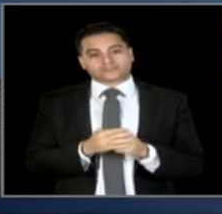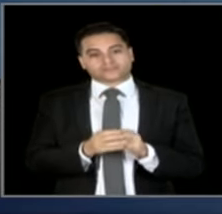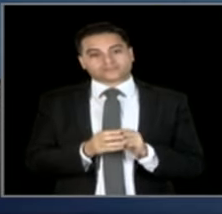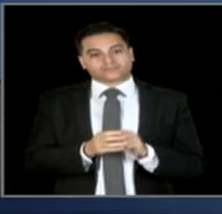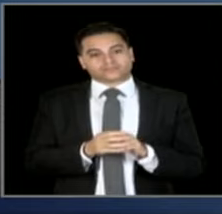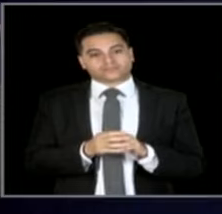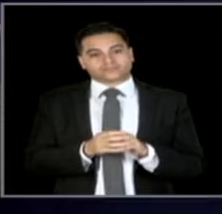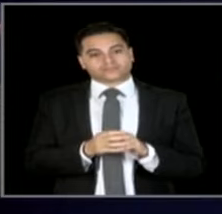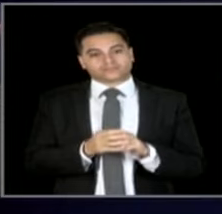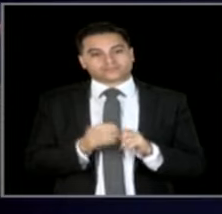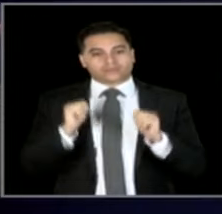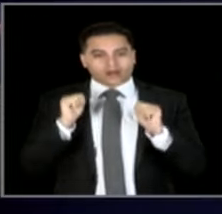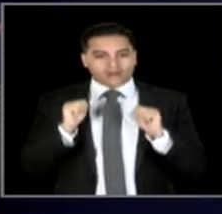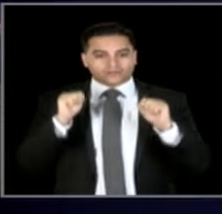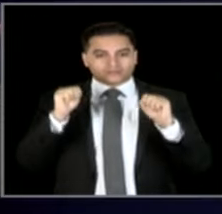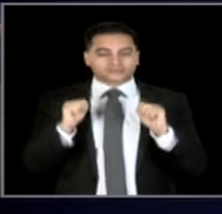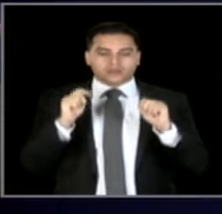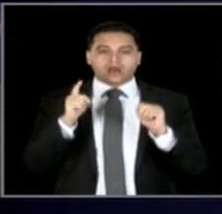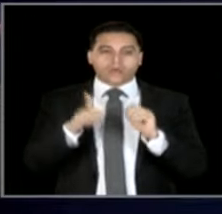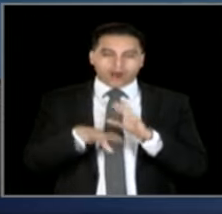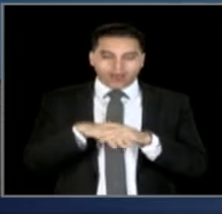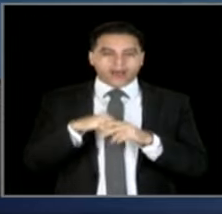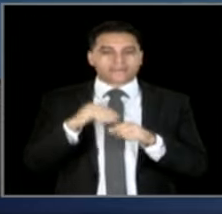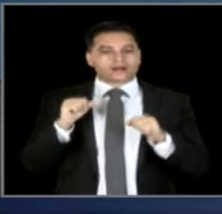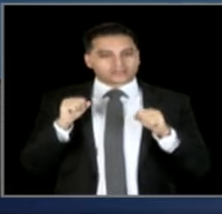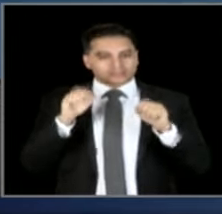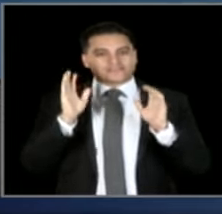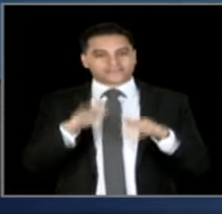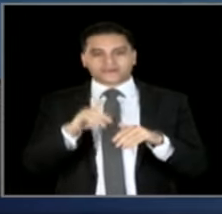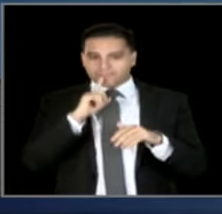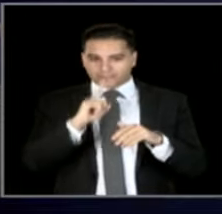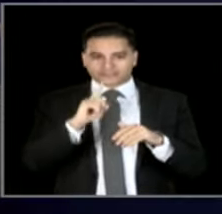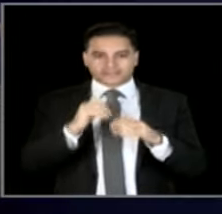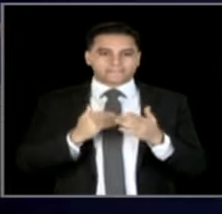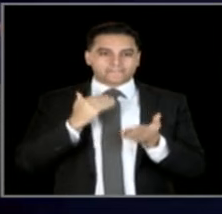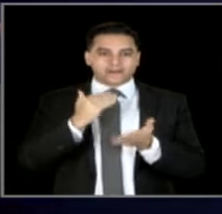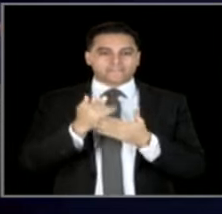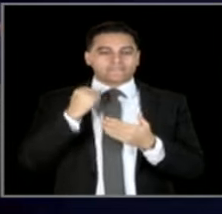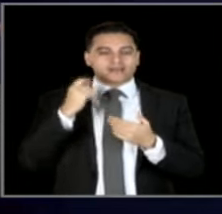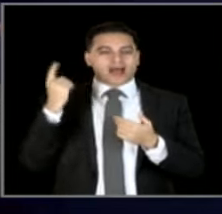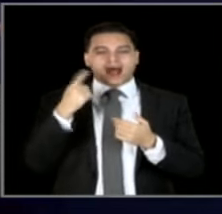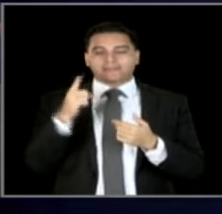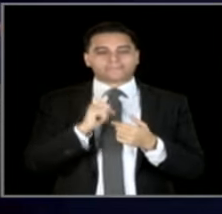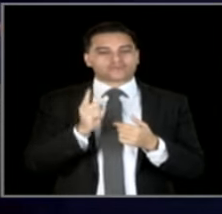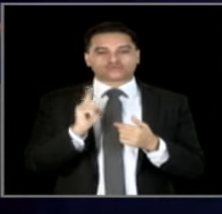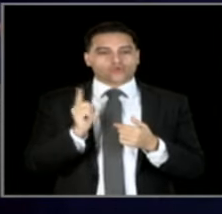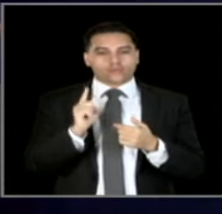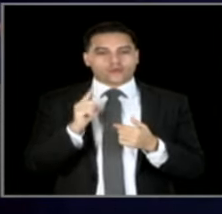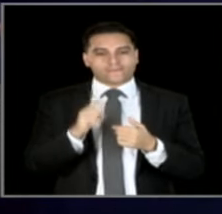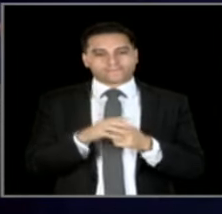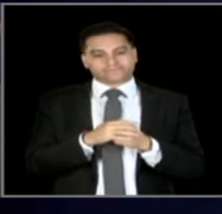رفع أثقال. هو لعب رفع أثقال، ولكن ما كانش بطل العالم مرتين ورا